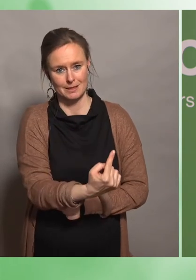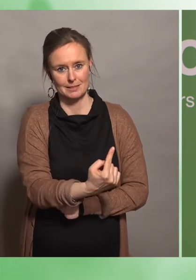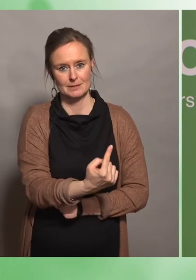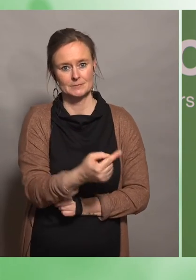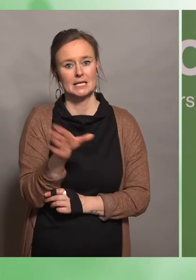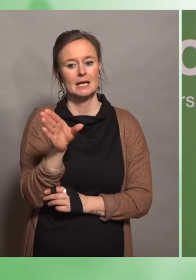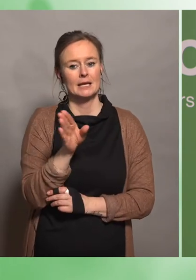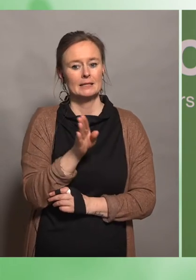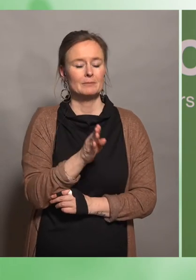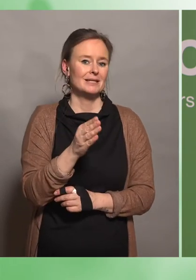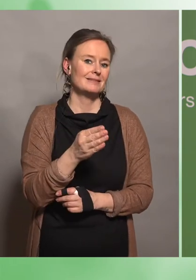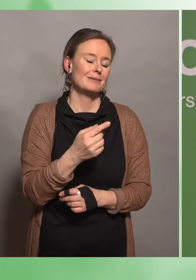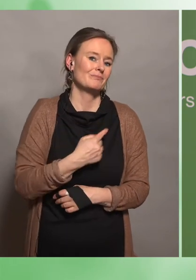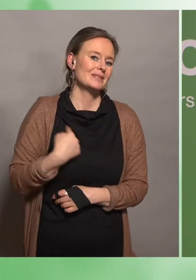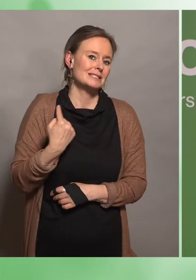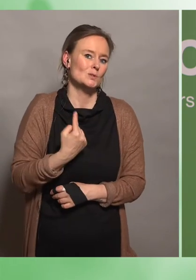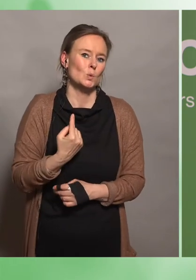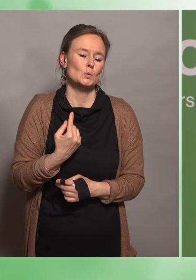ist